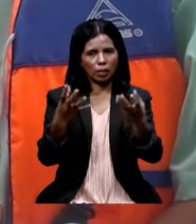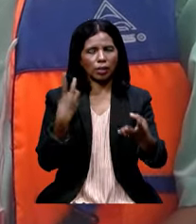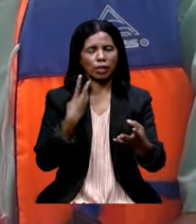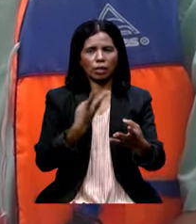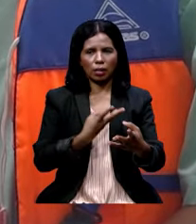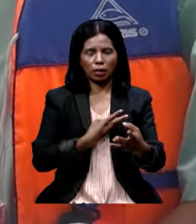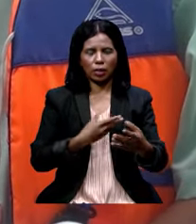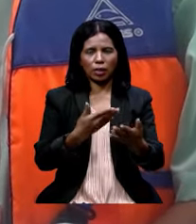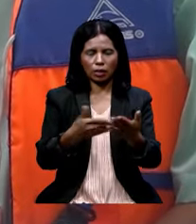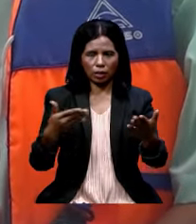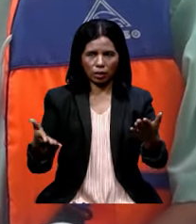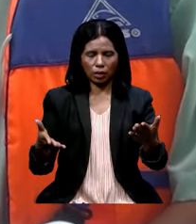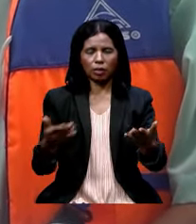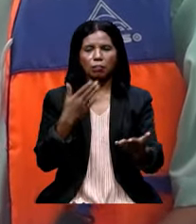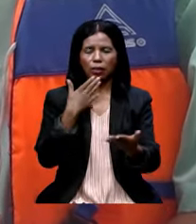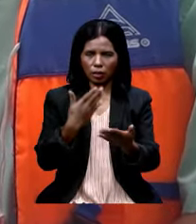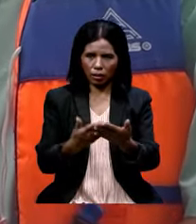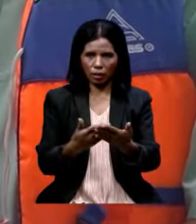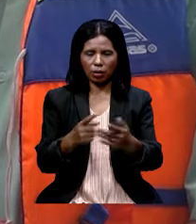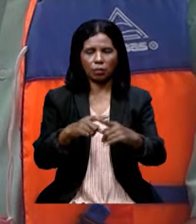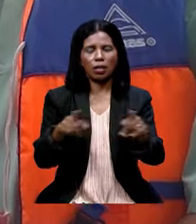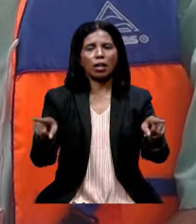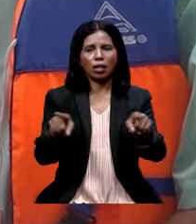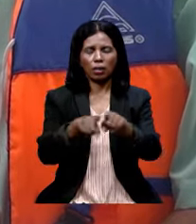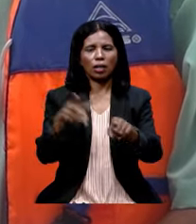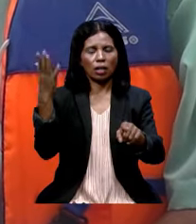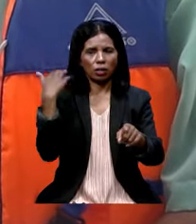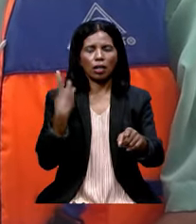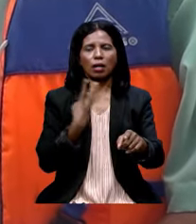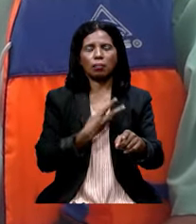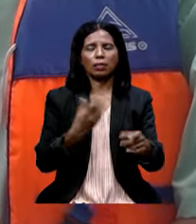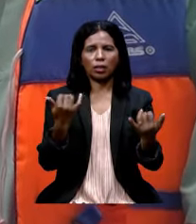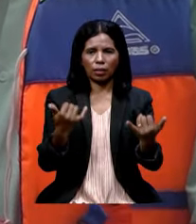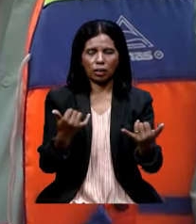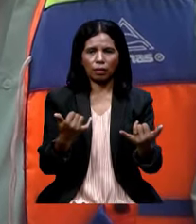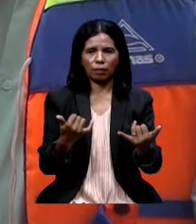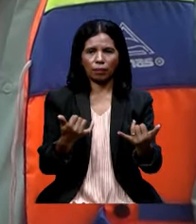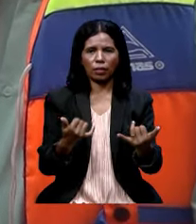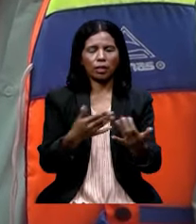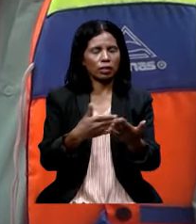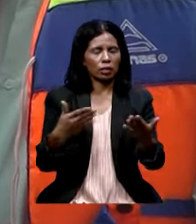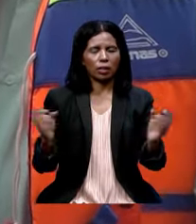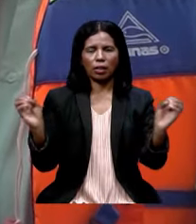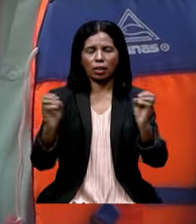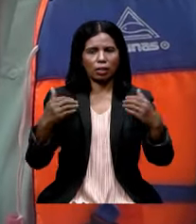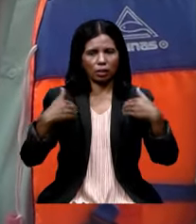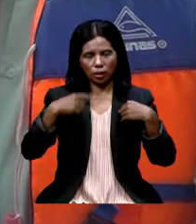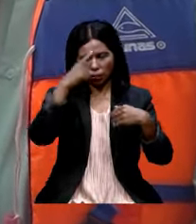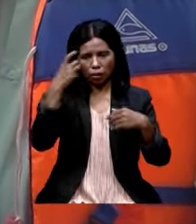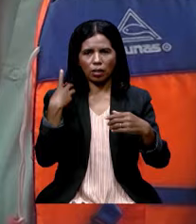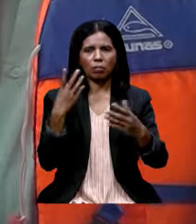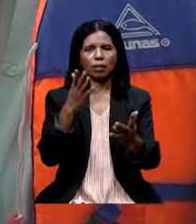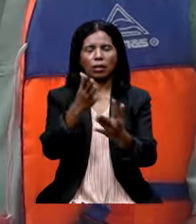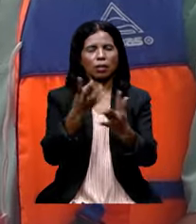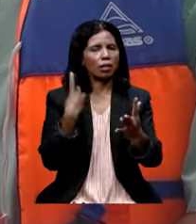ia equipamentos de beke suficiente compara ida agora ame so ia equipamentos la dun dia tama nema kalau ma minta ma